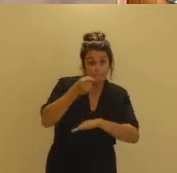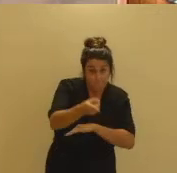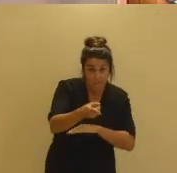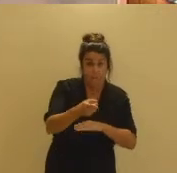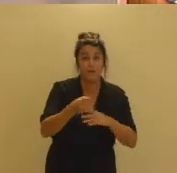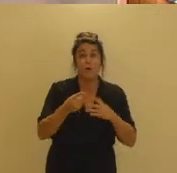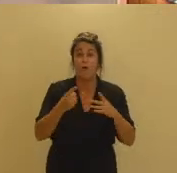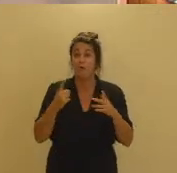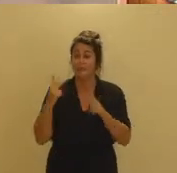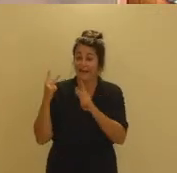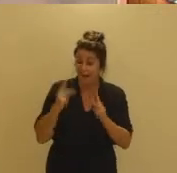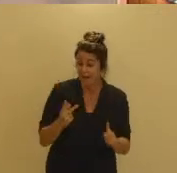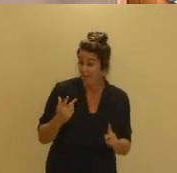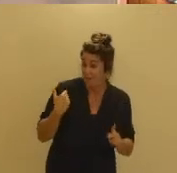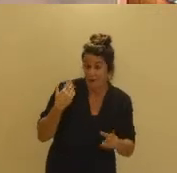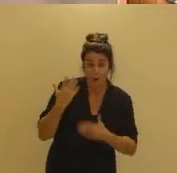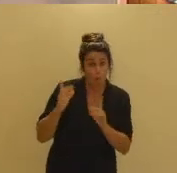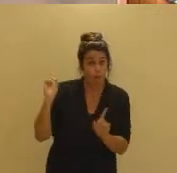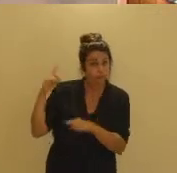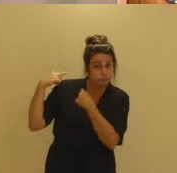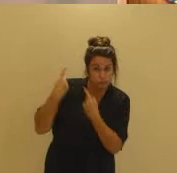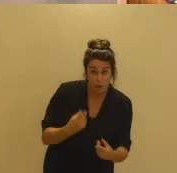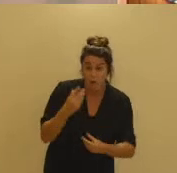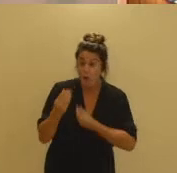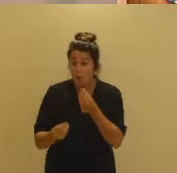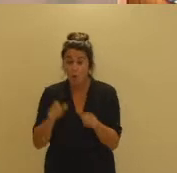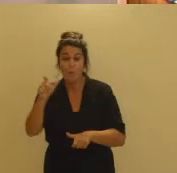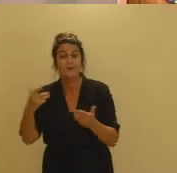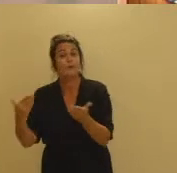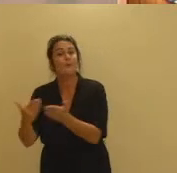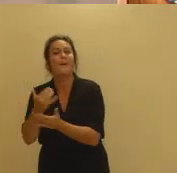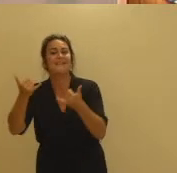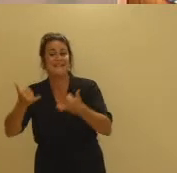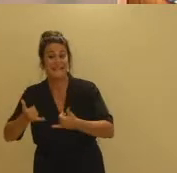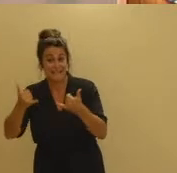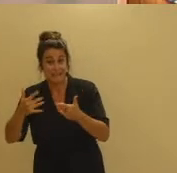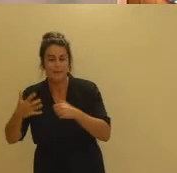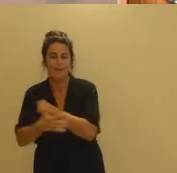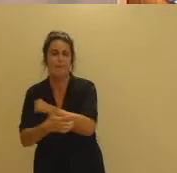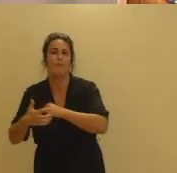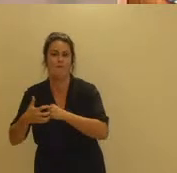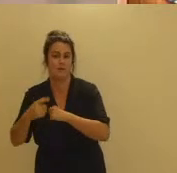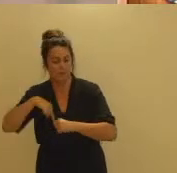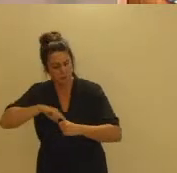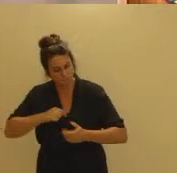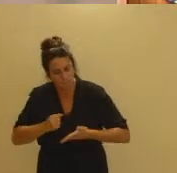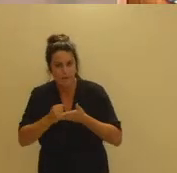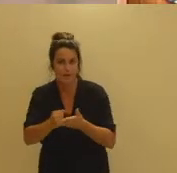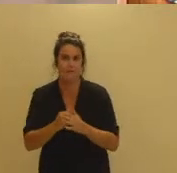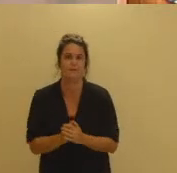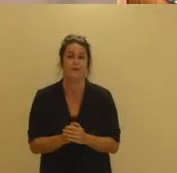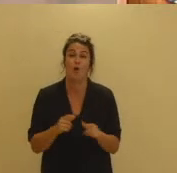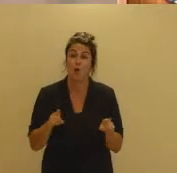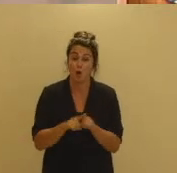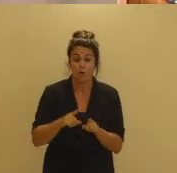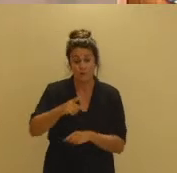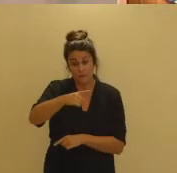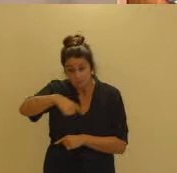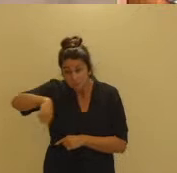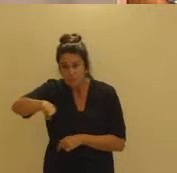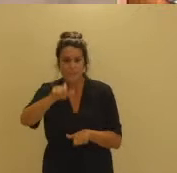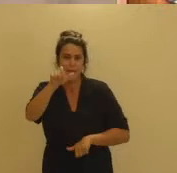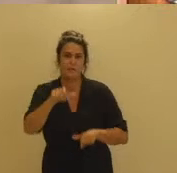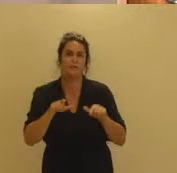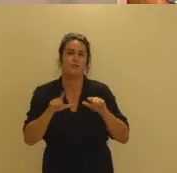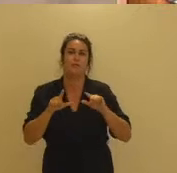peu d'ancienneté, ou qu'ils soient endaillés de passage, mais en grande précarité. Et portés également et surtout par des habitantes et des